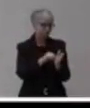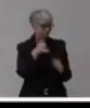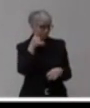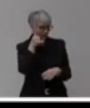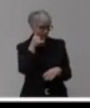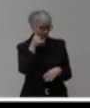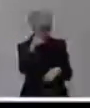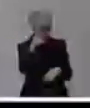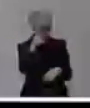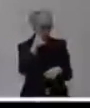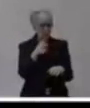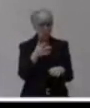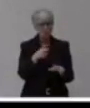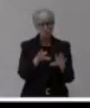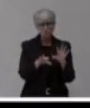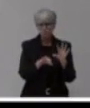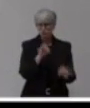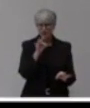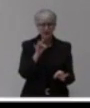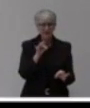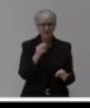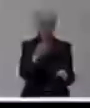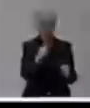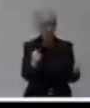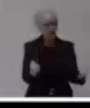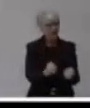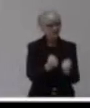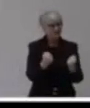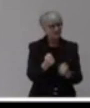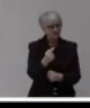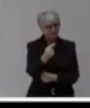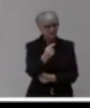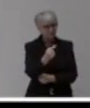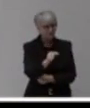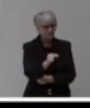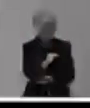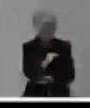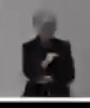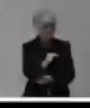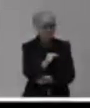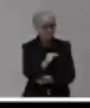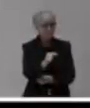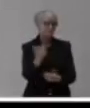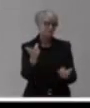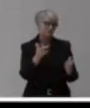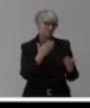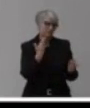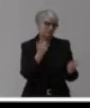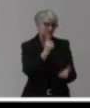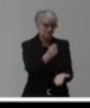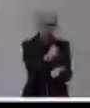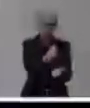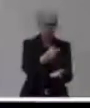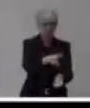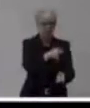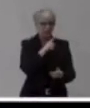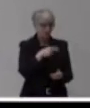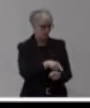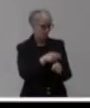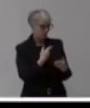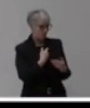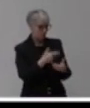telefonico perché abbiamo scelto di sviluppare questa attività con le risorse che sono state messe a disposizione in tutti e quattro i